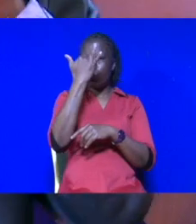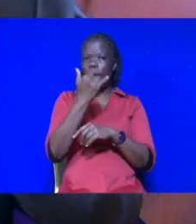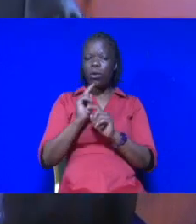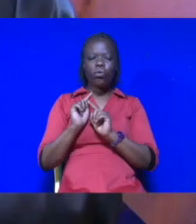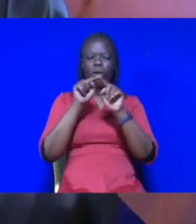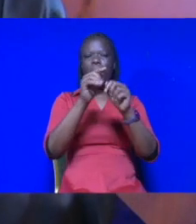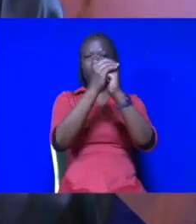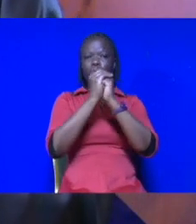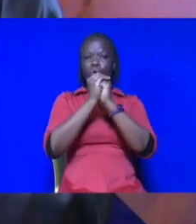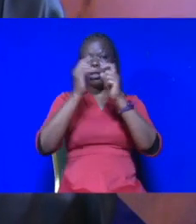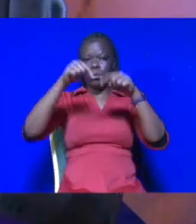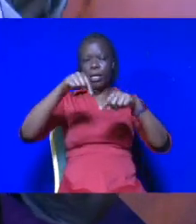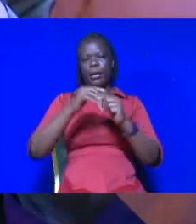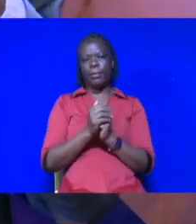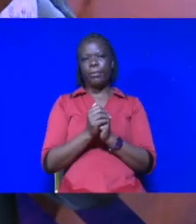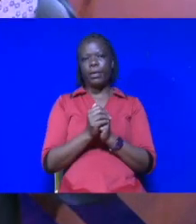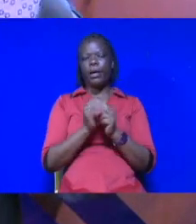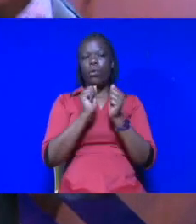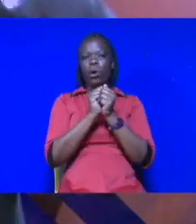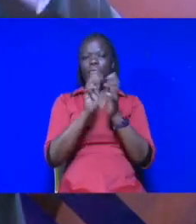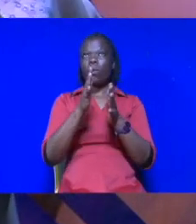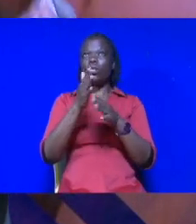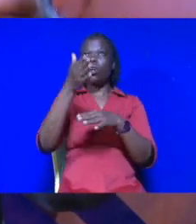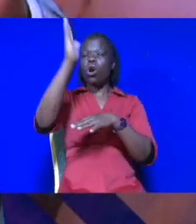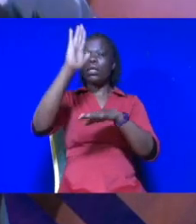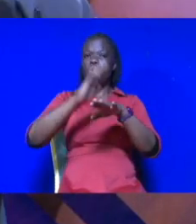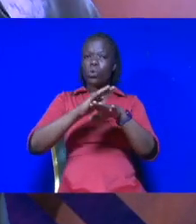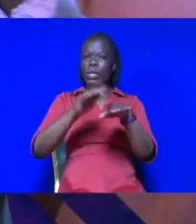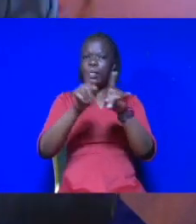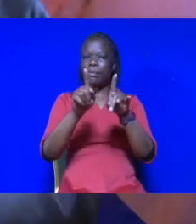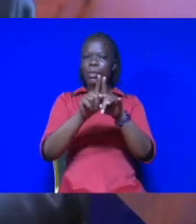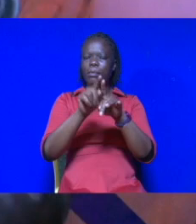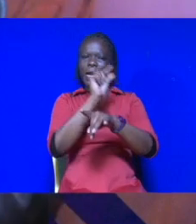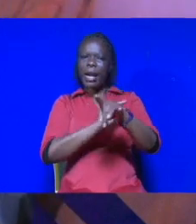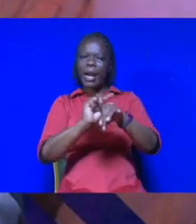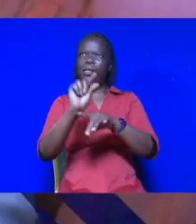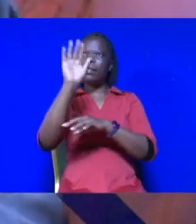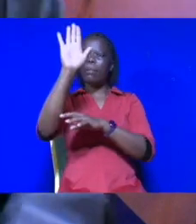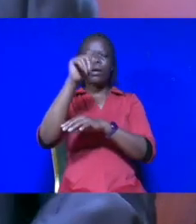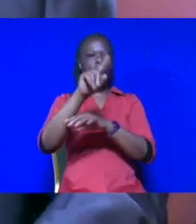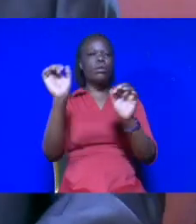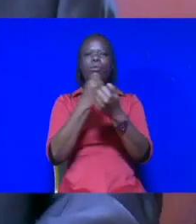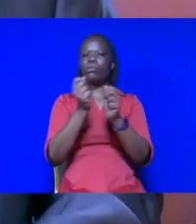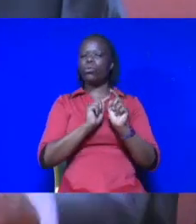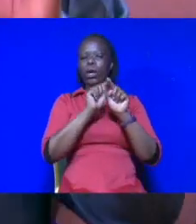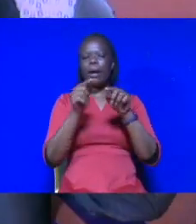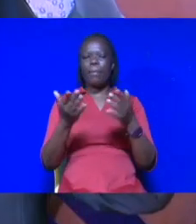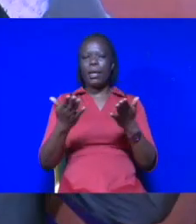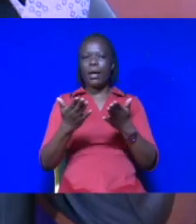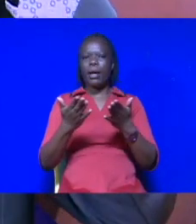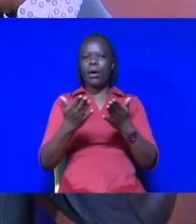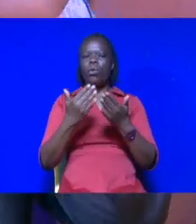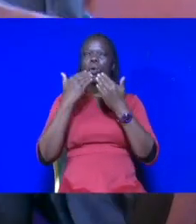umekuja kumwabudu leo hii. Bila wema wa Mungu na upendo wake na rehema zake, usingeweza kuwa hapa.